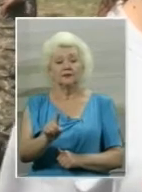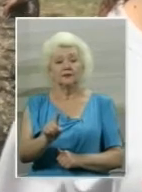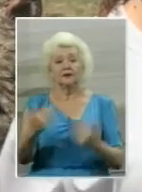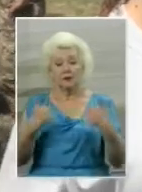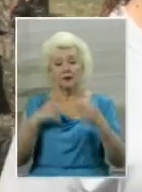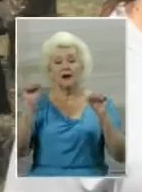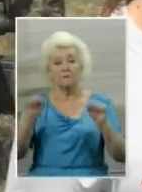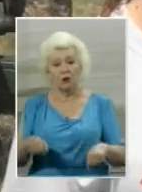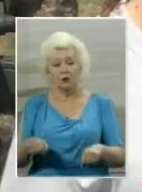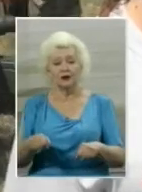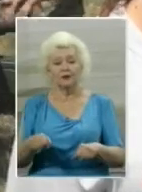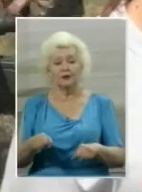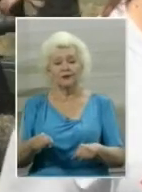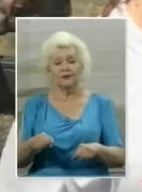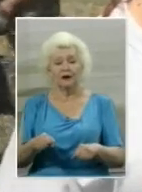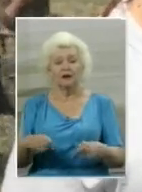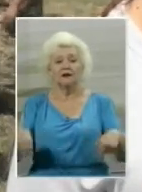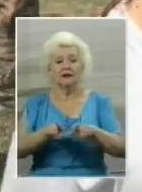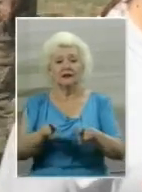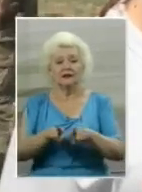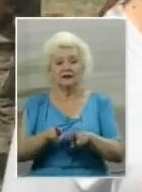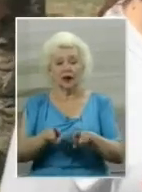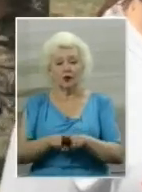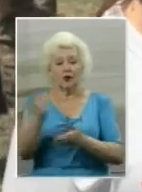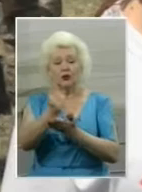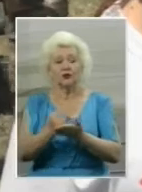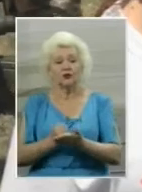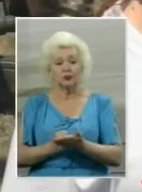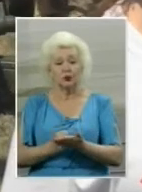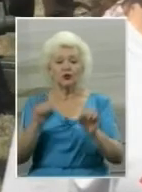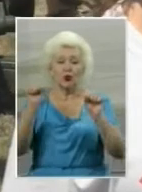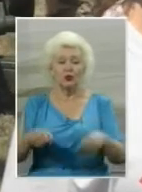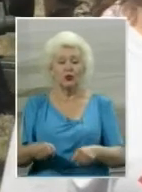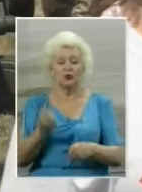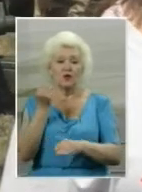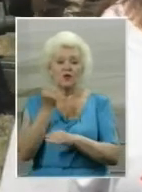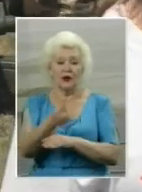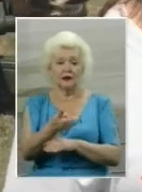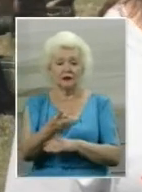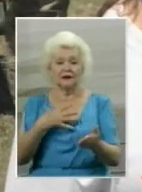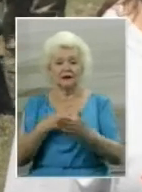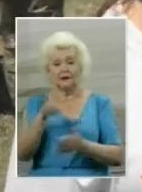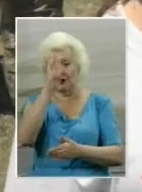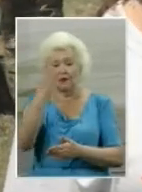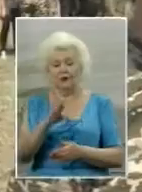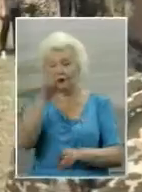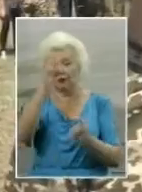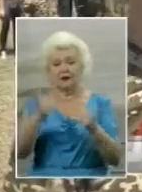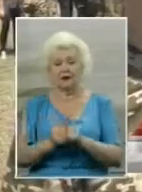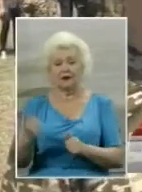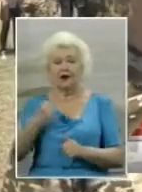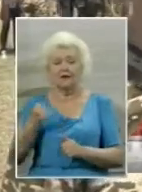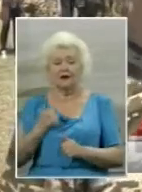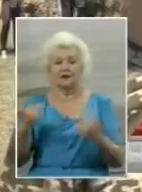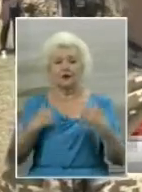ми можемо з такою зброєю можемо вигнати своїх ворогів з держави. Військові, які